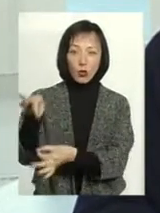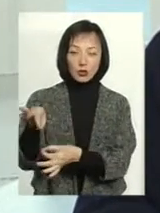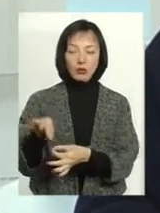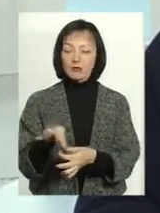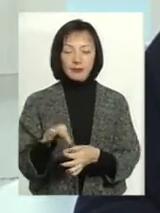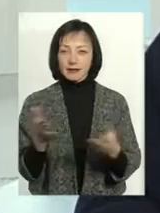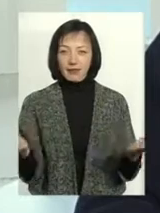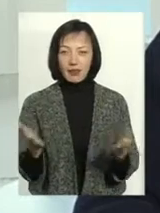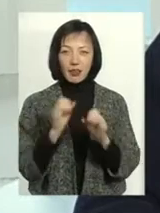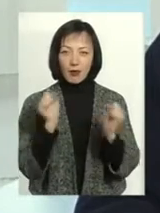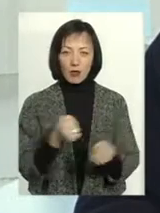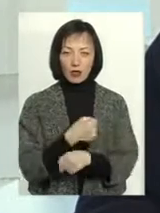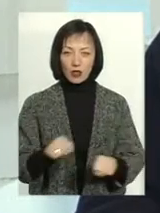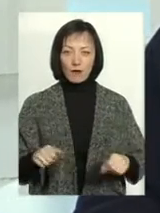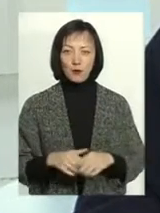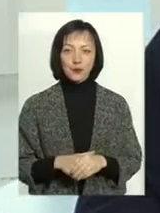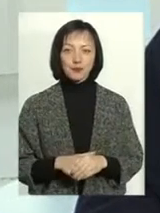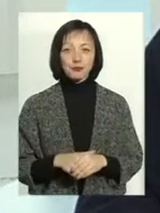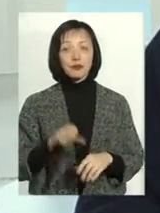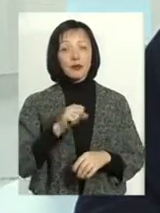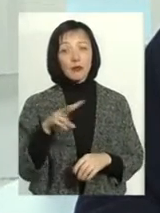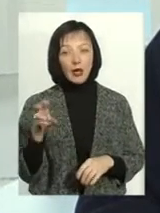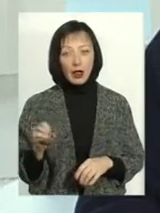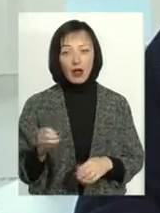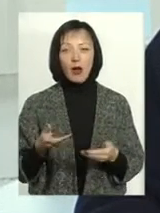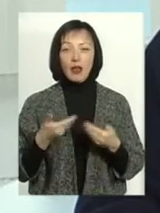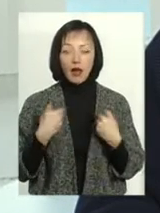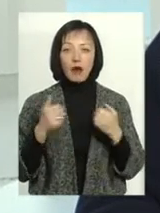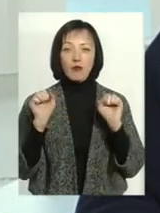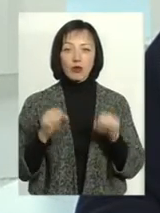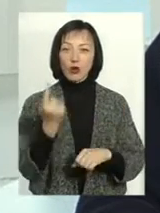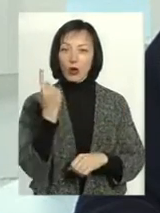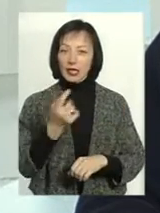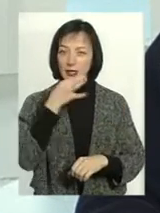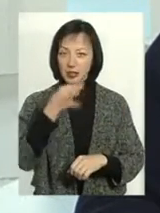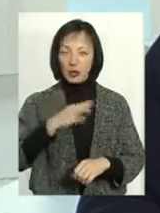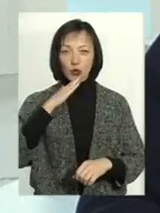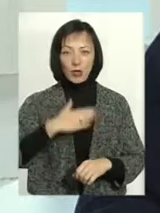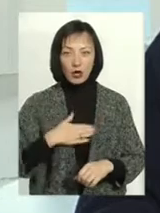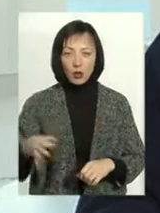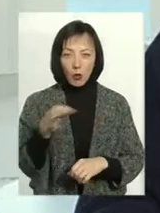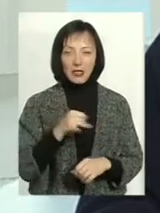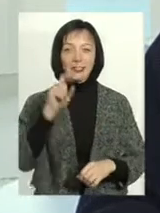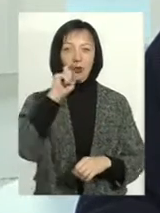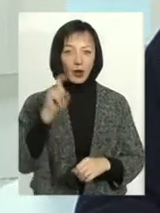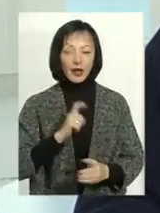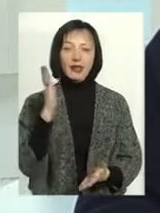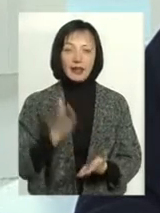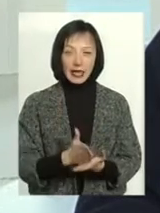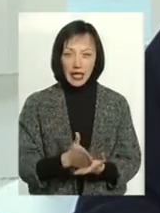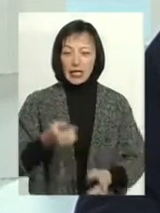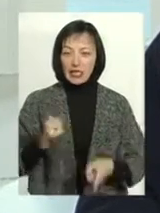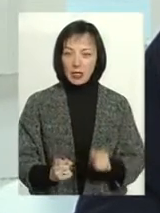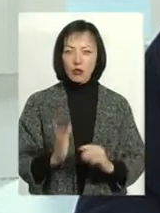процесів, звичайно, що ми не можемо. Але можу одне сказати, що і в нашій області, і в Україні, звичайно, що є